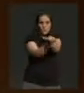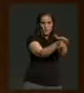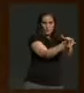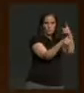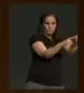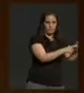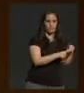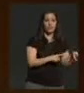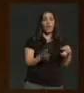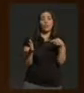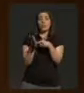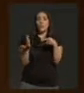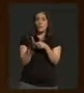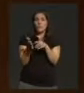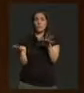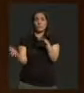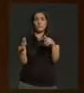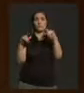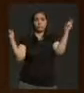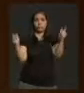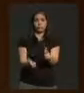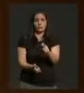Bankuekiko zorra 13 milioitan gutxitu da.